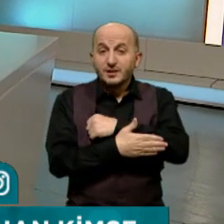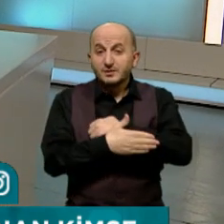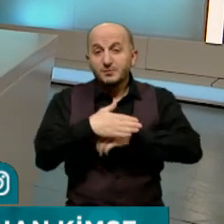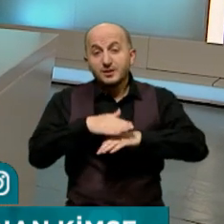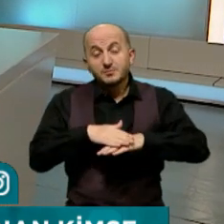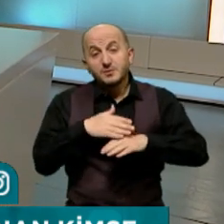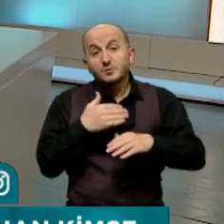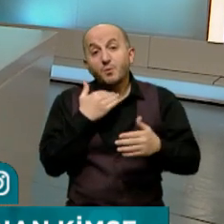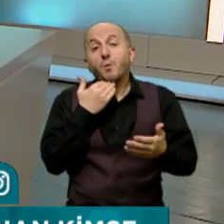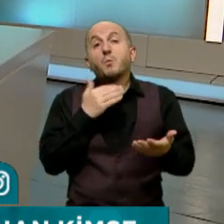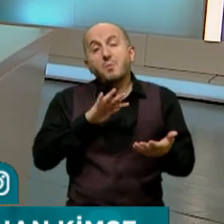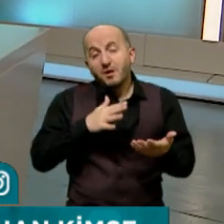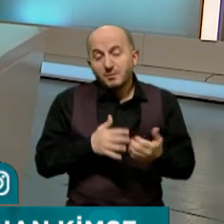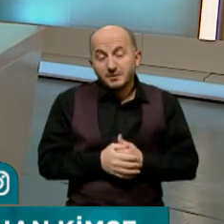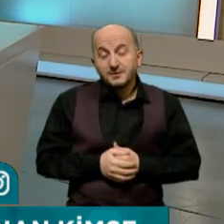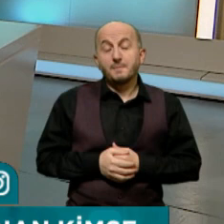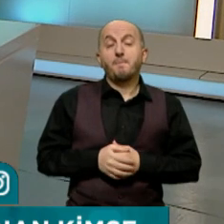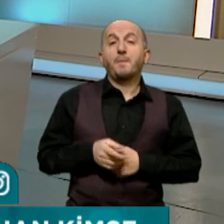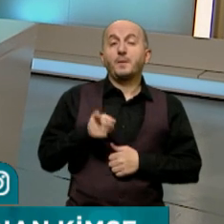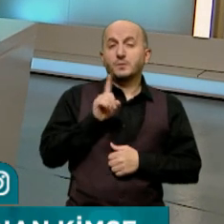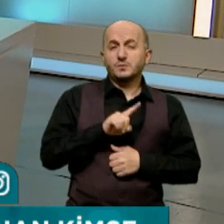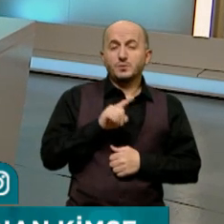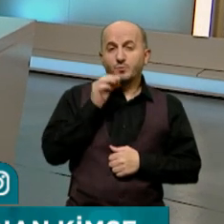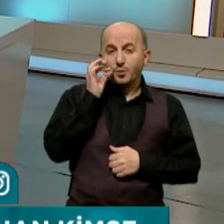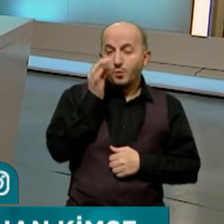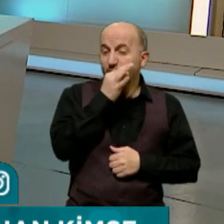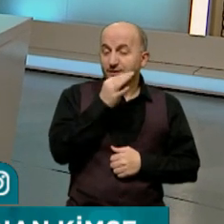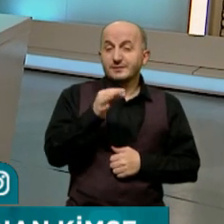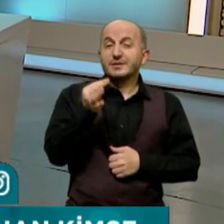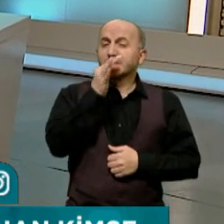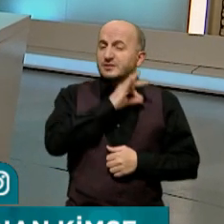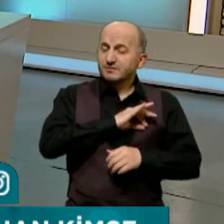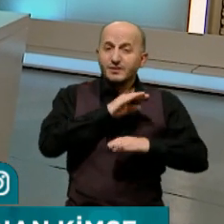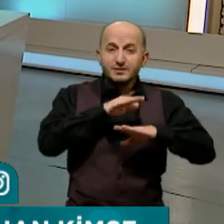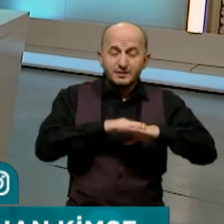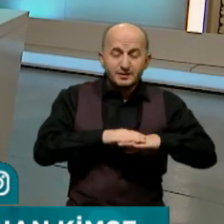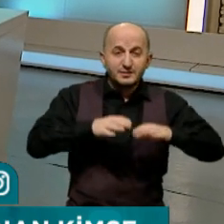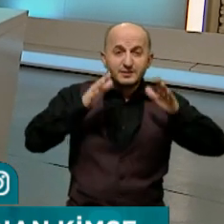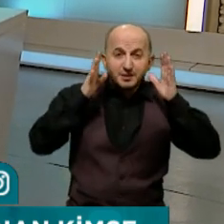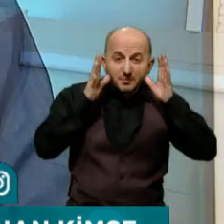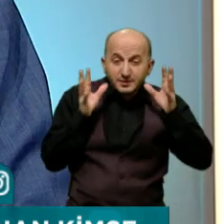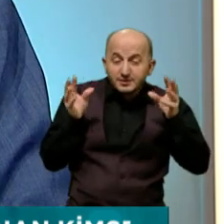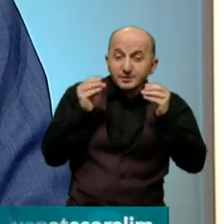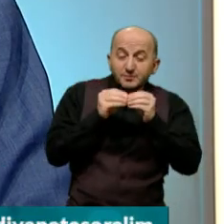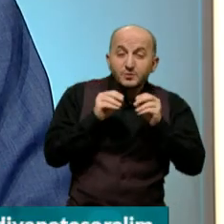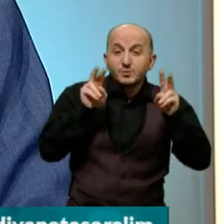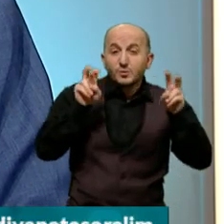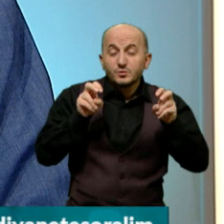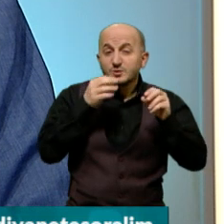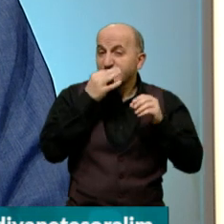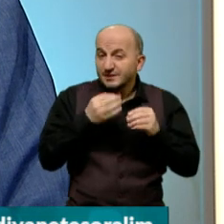etmesi de söz konusu olmayabilir. Dolayısıyla bu ruhsattan istifade ederek namazların cemmi konusunda ruhsat